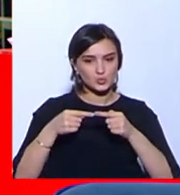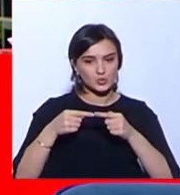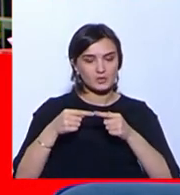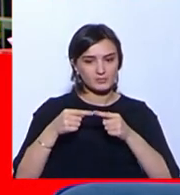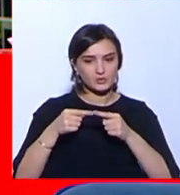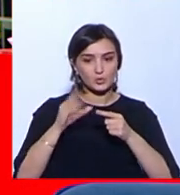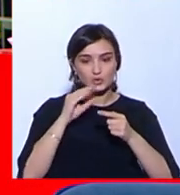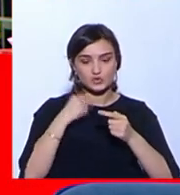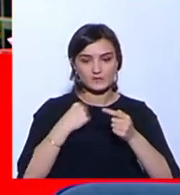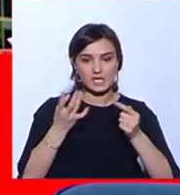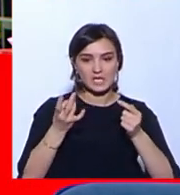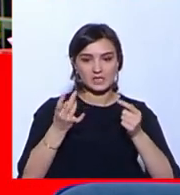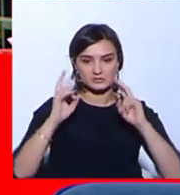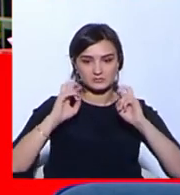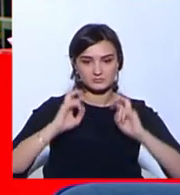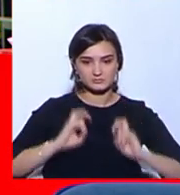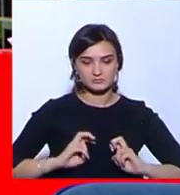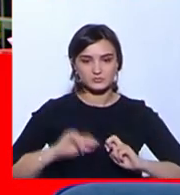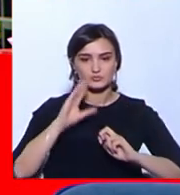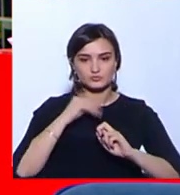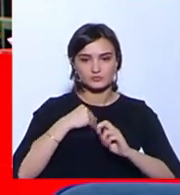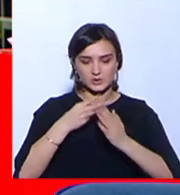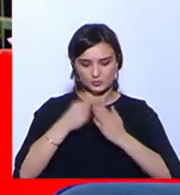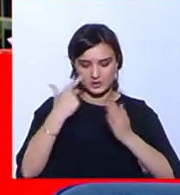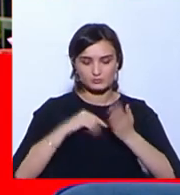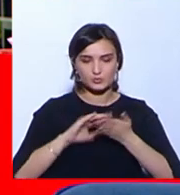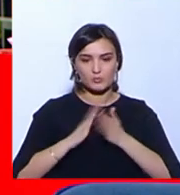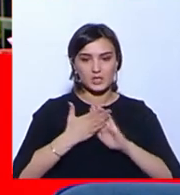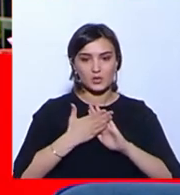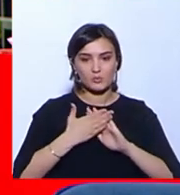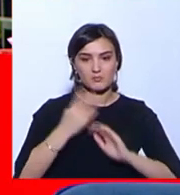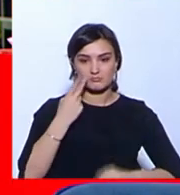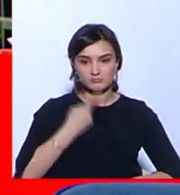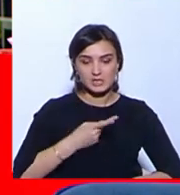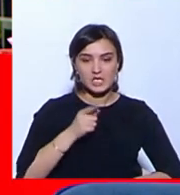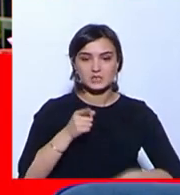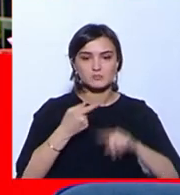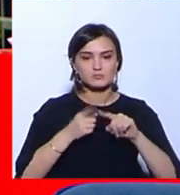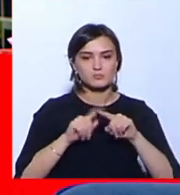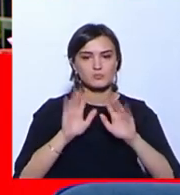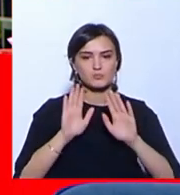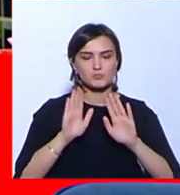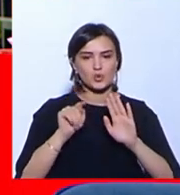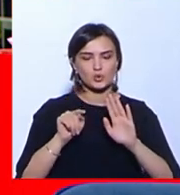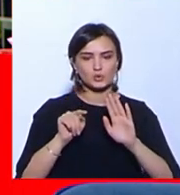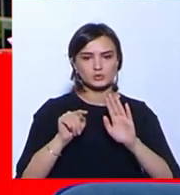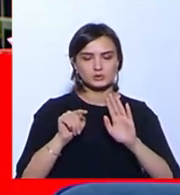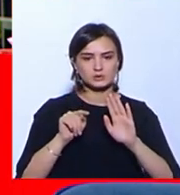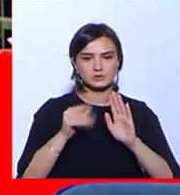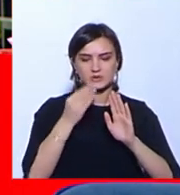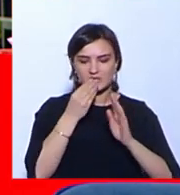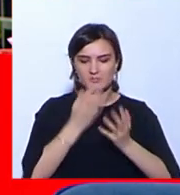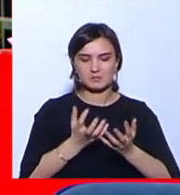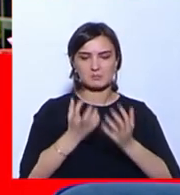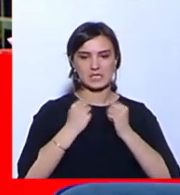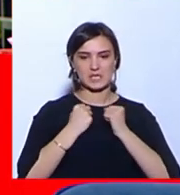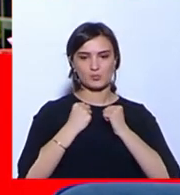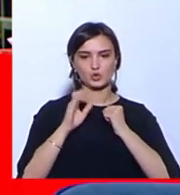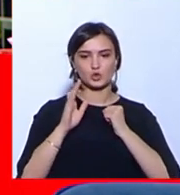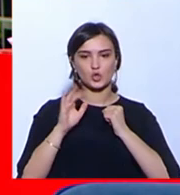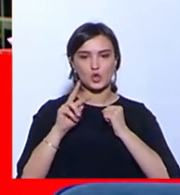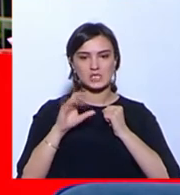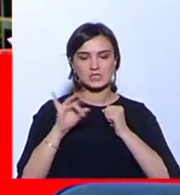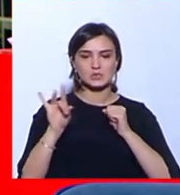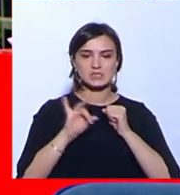ჩვენ ანალიზს ვიკეთებ, როდესაც ჩვენ ვაფასებთ მდგომარეობას, ეს არ არის მხოლოდ ანარეკლი საკვებით მიღებული ქოლესტეროლის